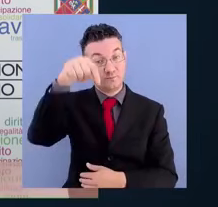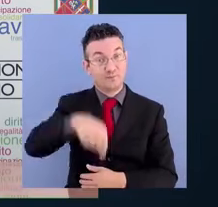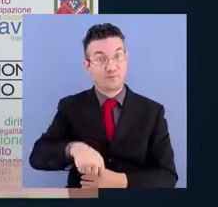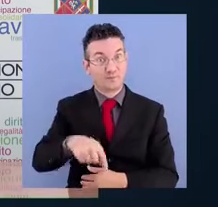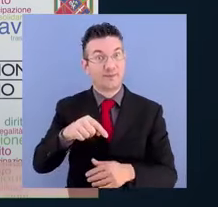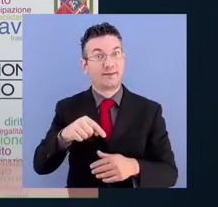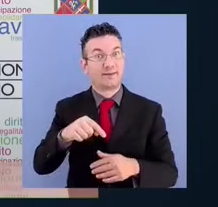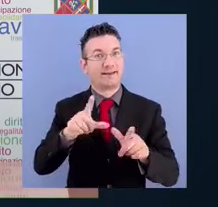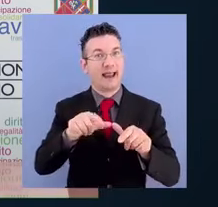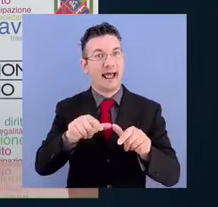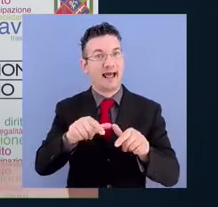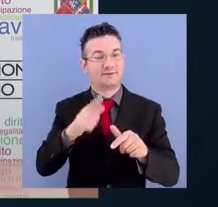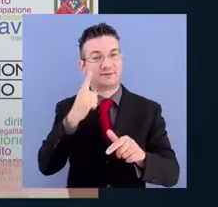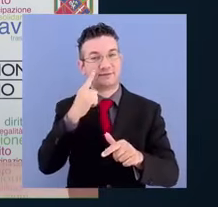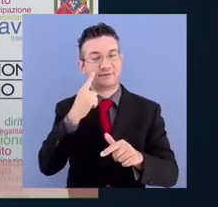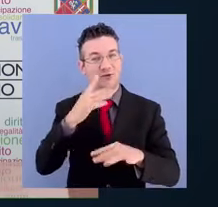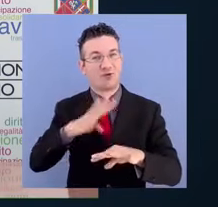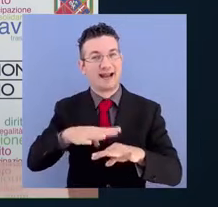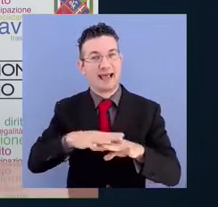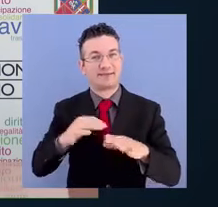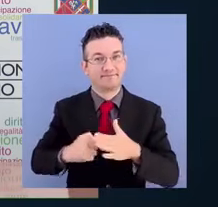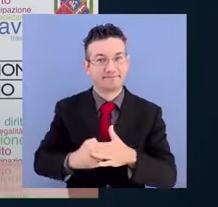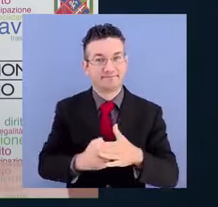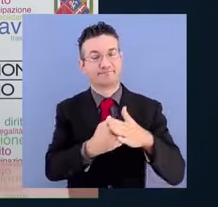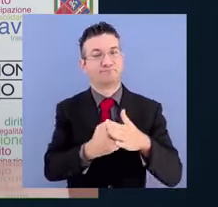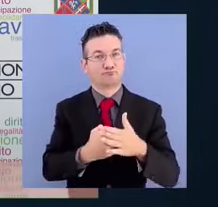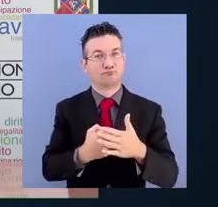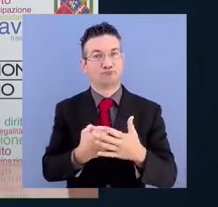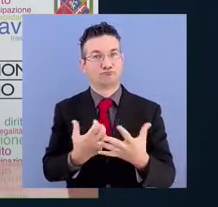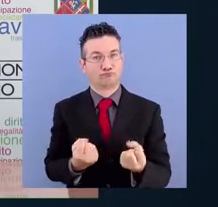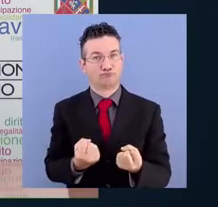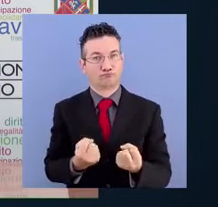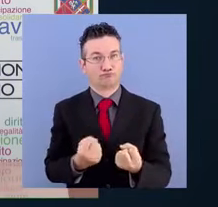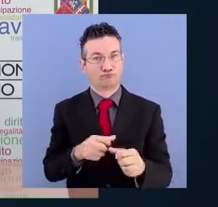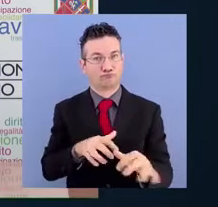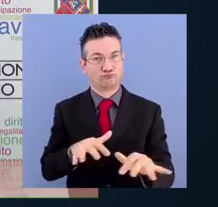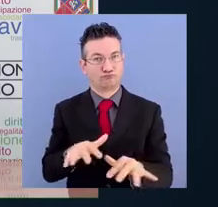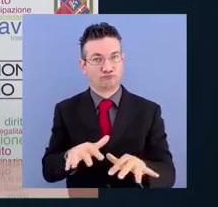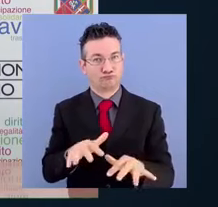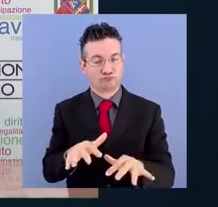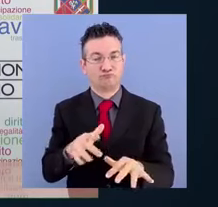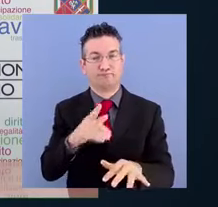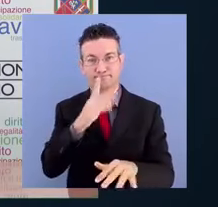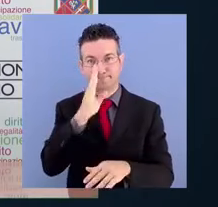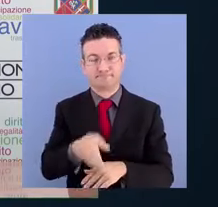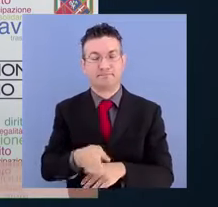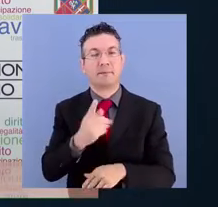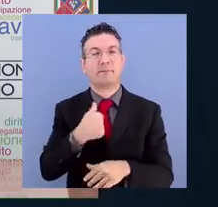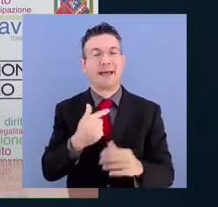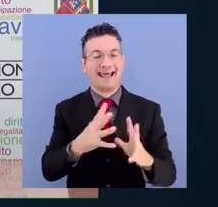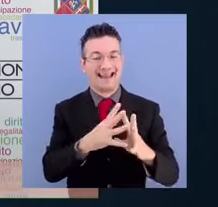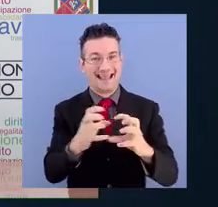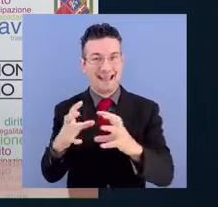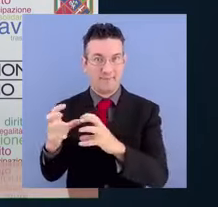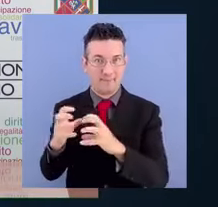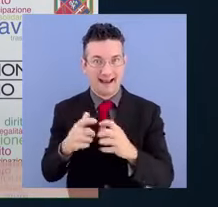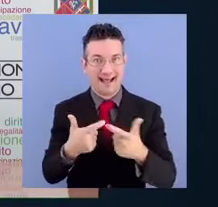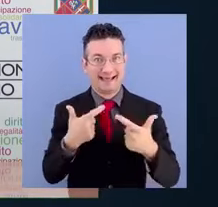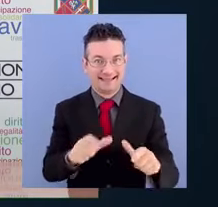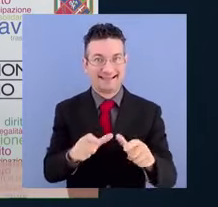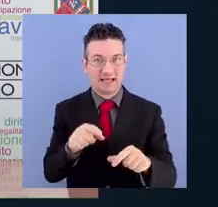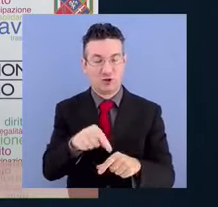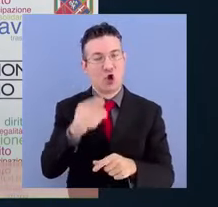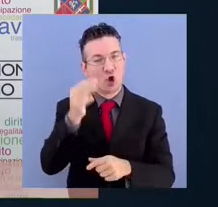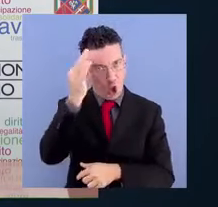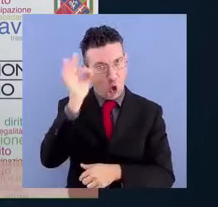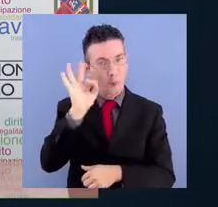sostegno di supporto operativo diretto a dipendenti e imprese del settore nell'obiettivo appunto di